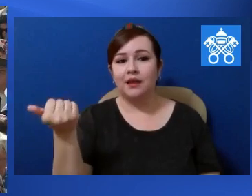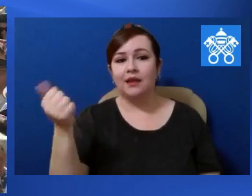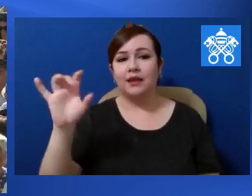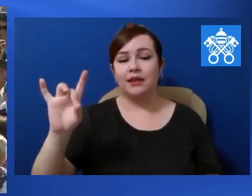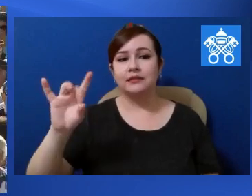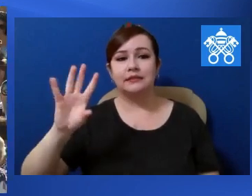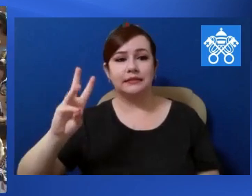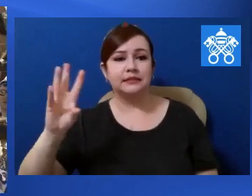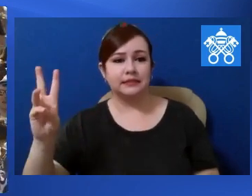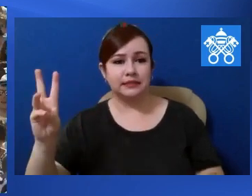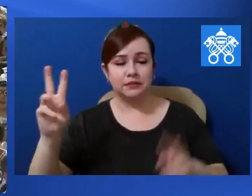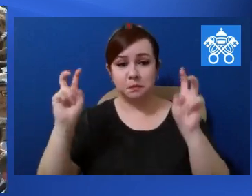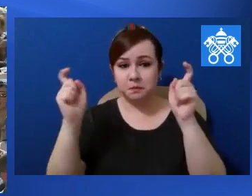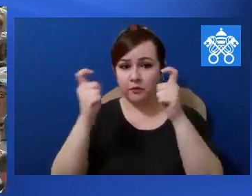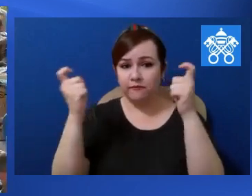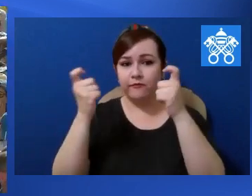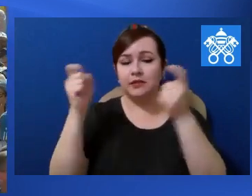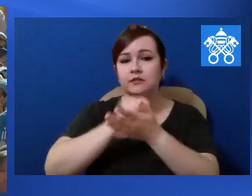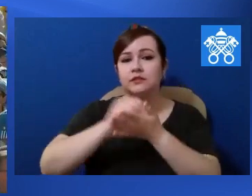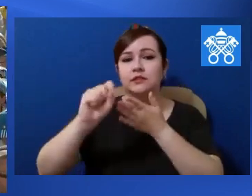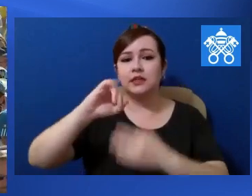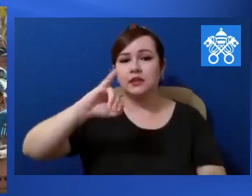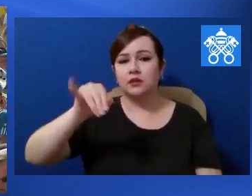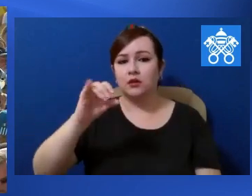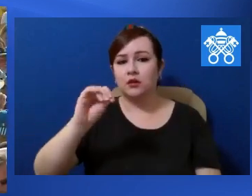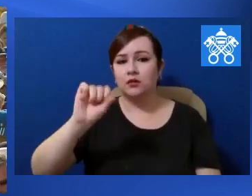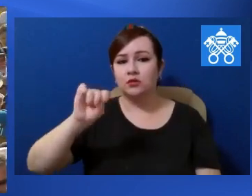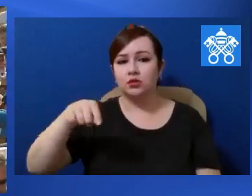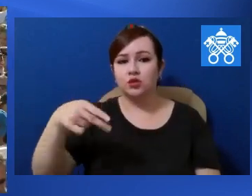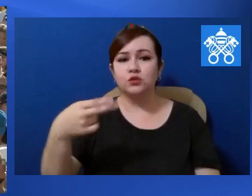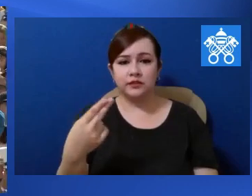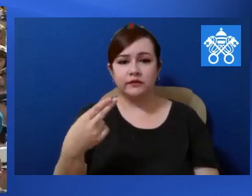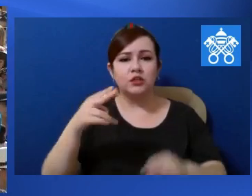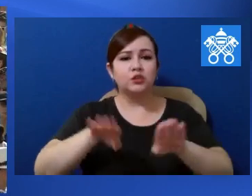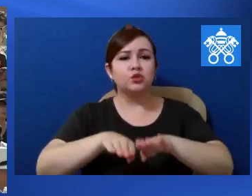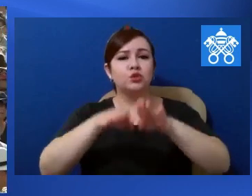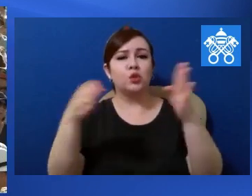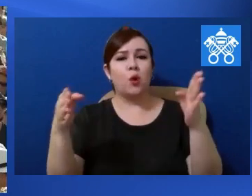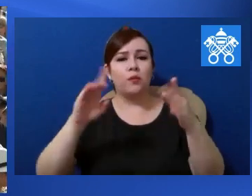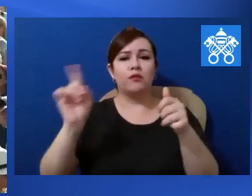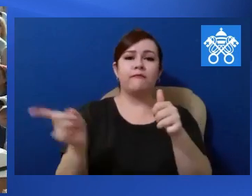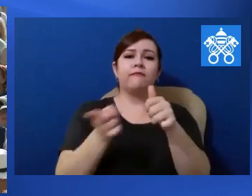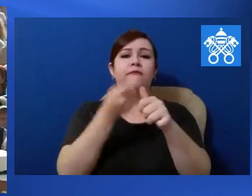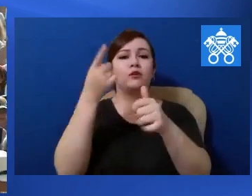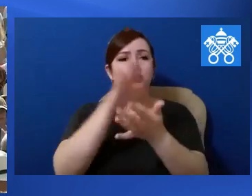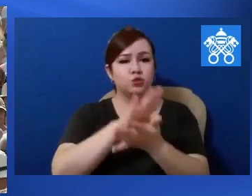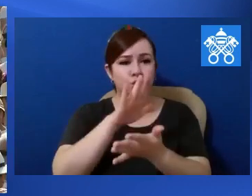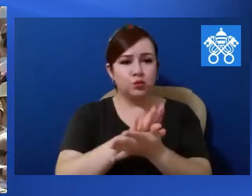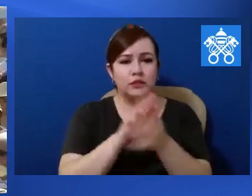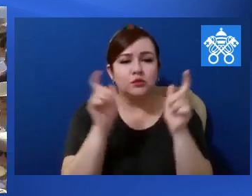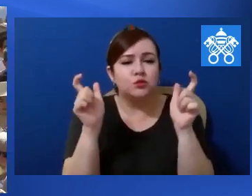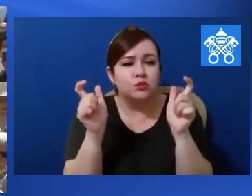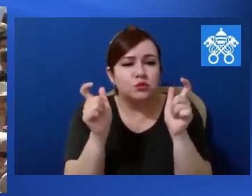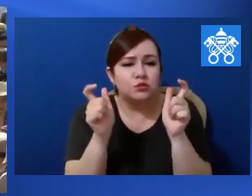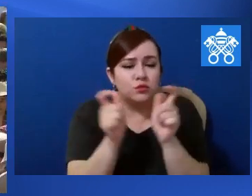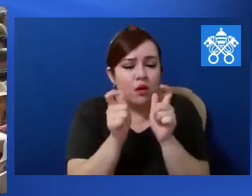aprì la prima scuola in un piccolo sobborgo del Sud Australia. Ne seguirono tanti altri